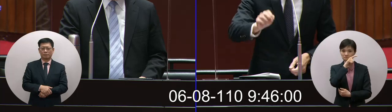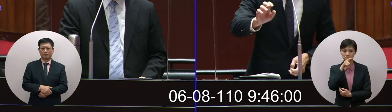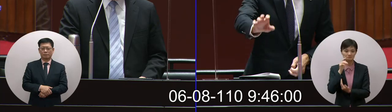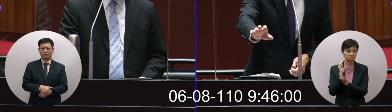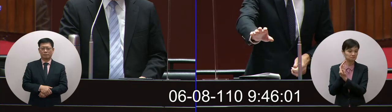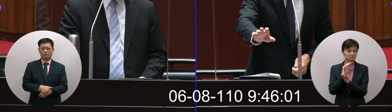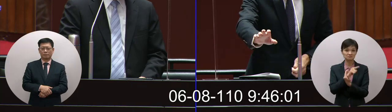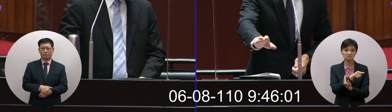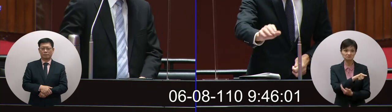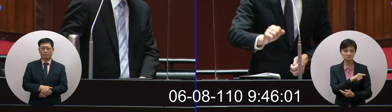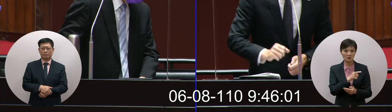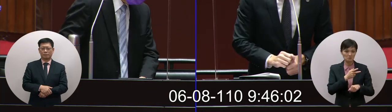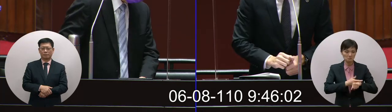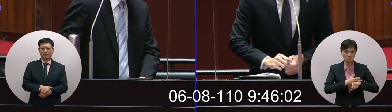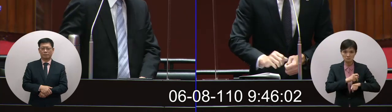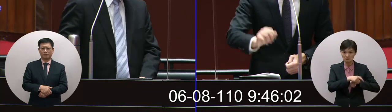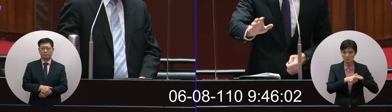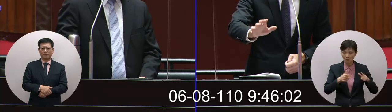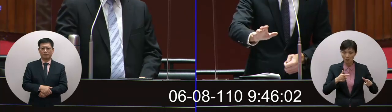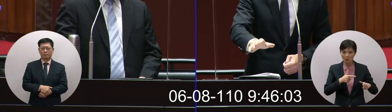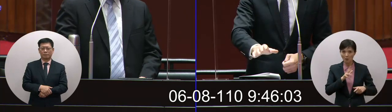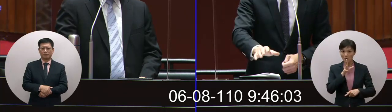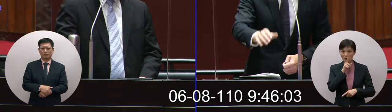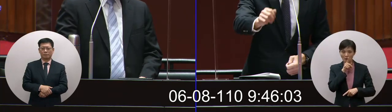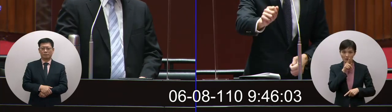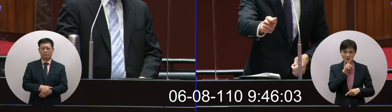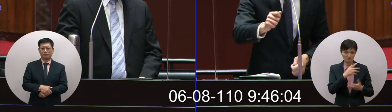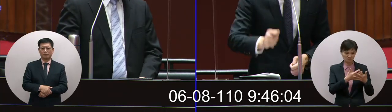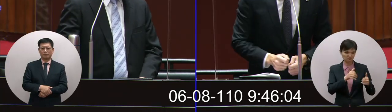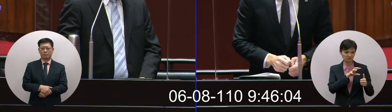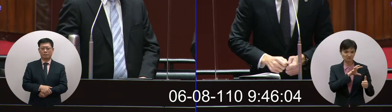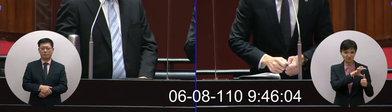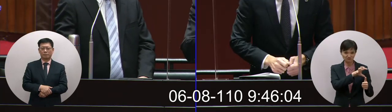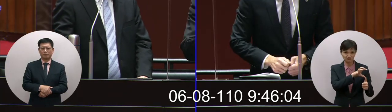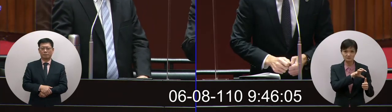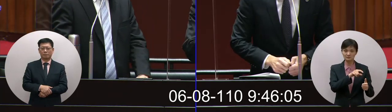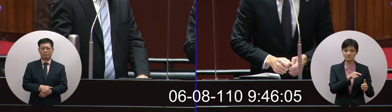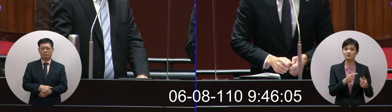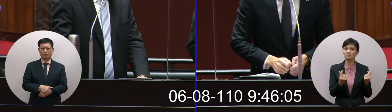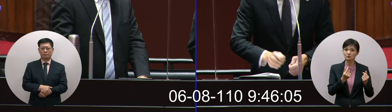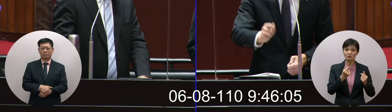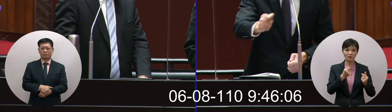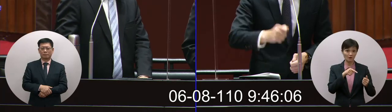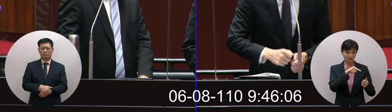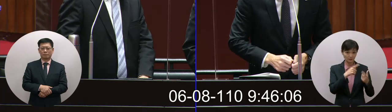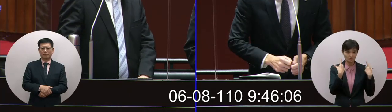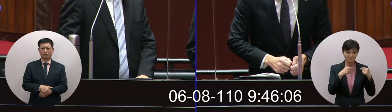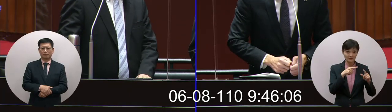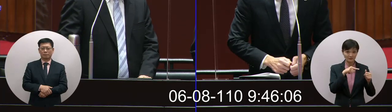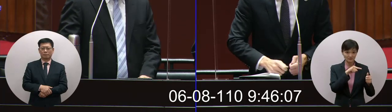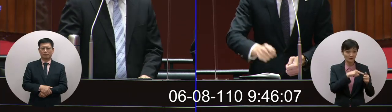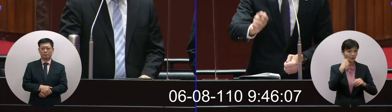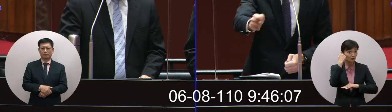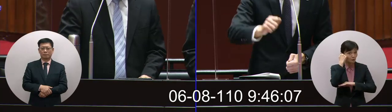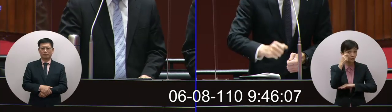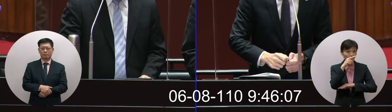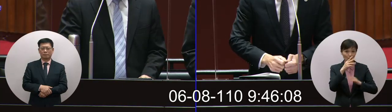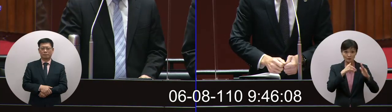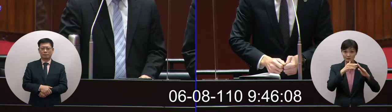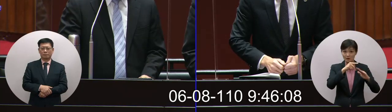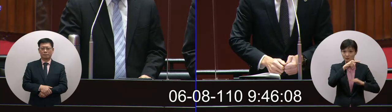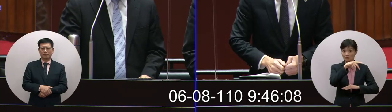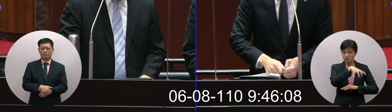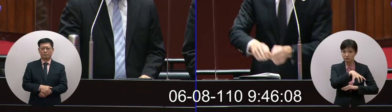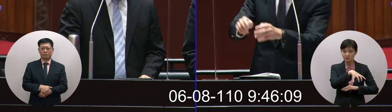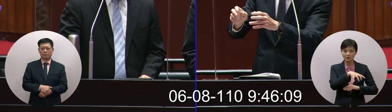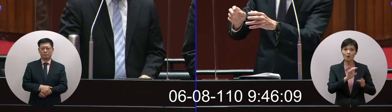式去强迫学生回去，譬如讲吼，把伊的这个宿舍卡片给伊锁掉咧，吼，让伊袂当回去